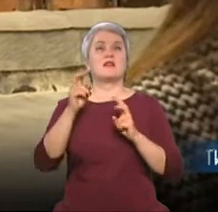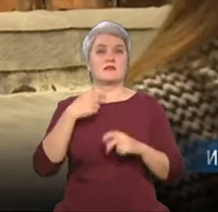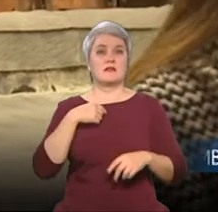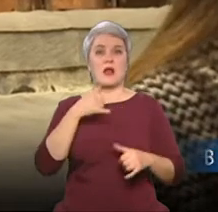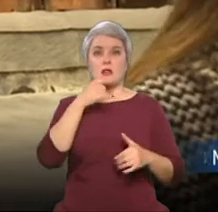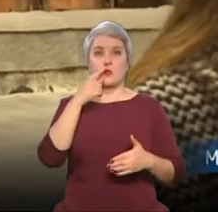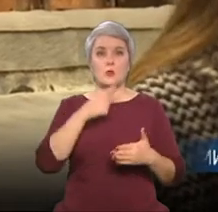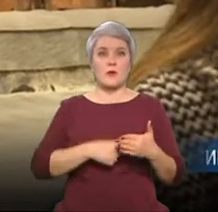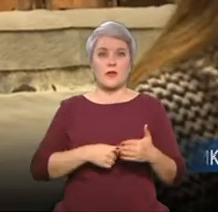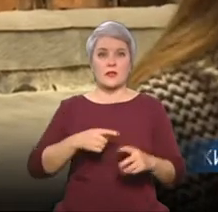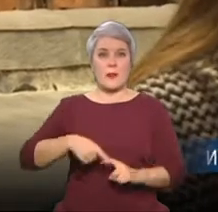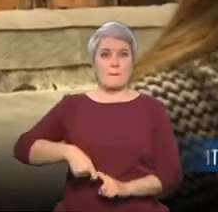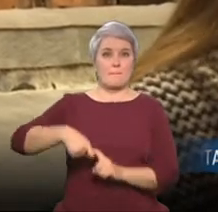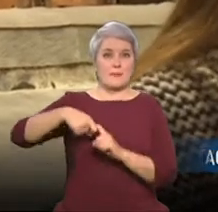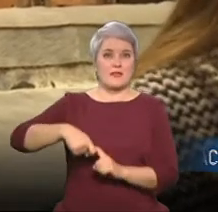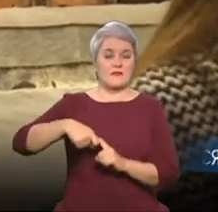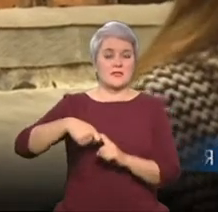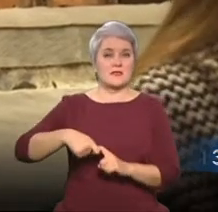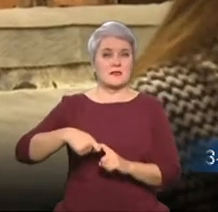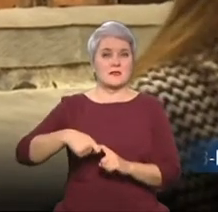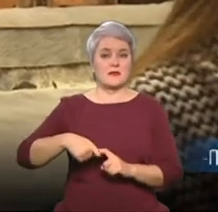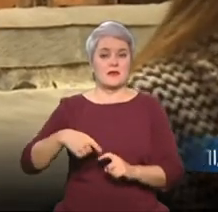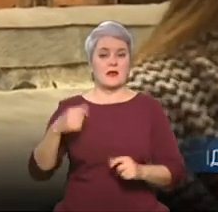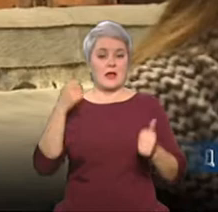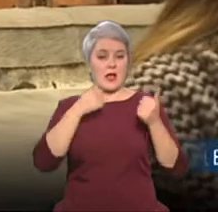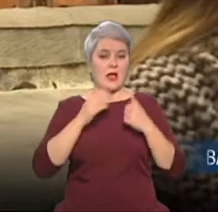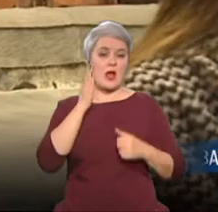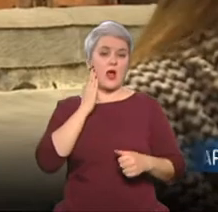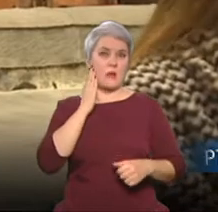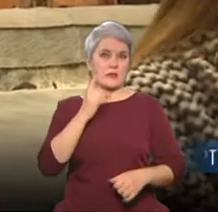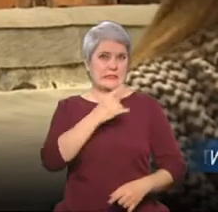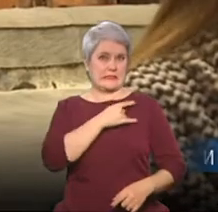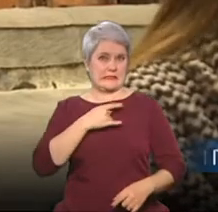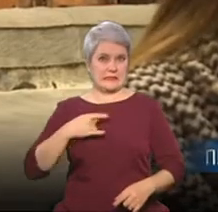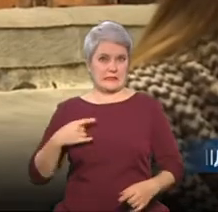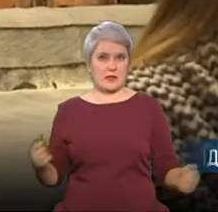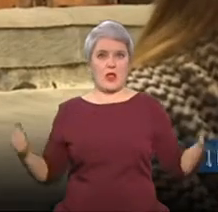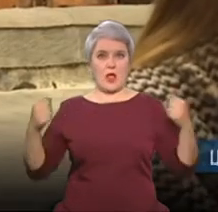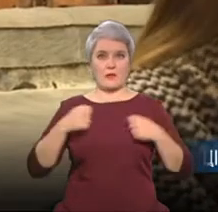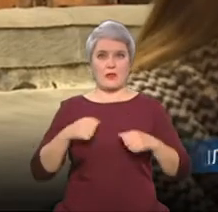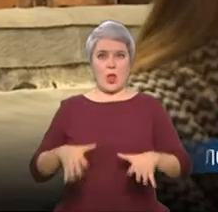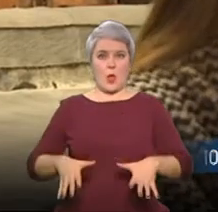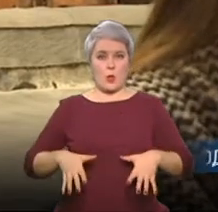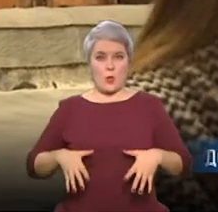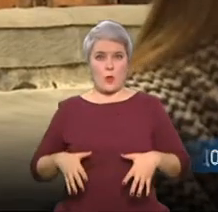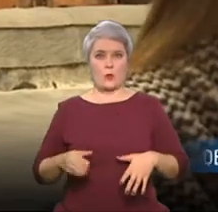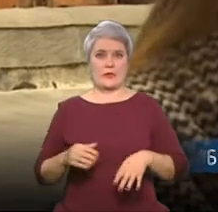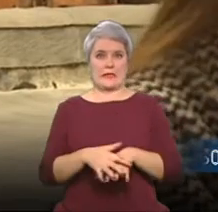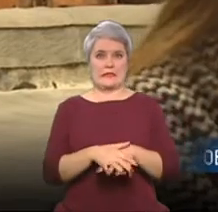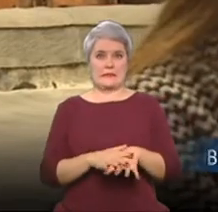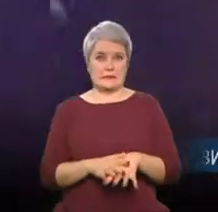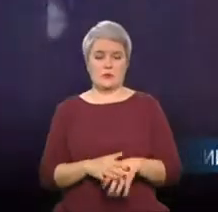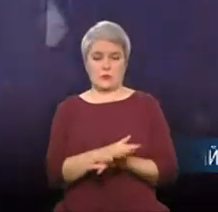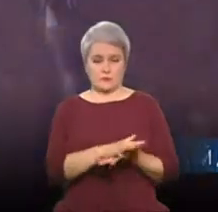можу довіряти підвісці, на якій вишу. Тональним кремом я замазувала синці, надівала зверху колготки, потім ще сітку, і так